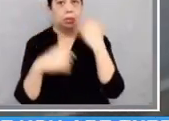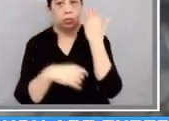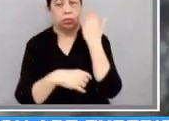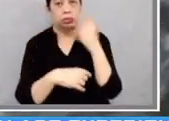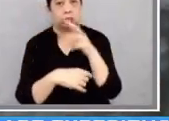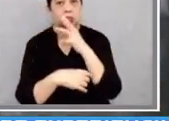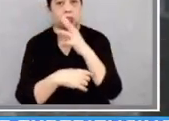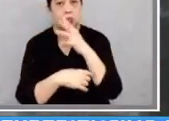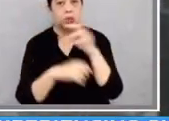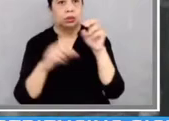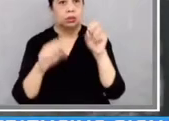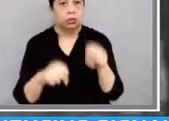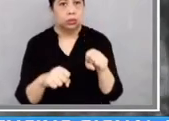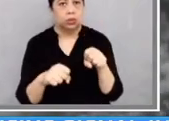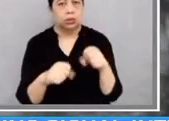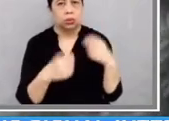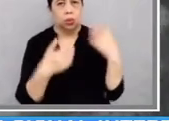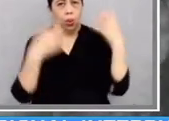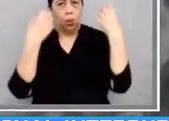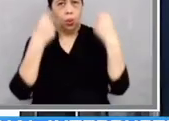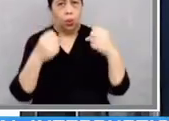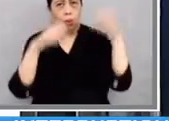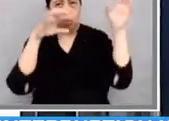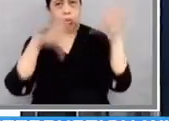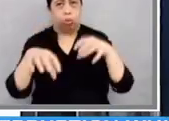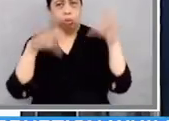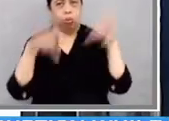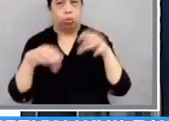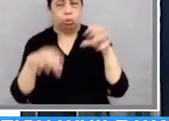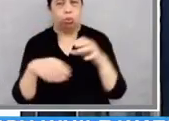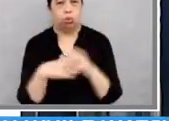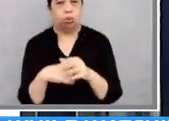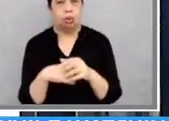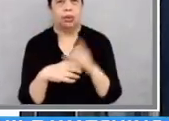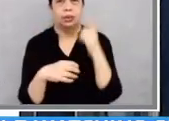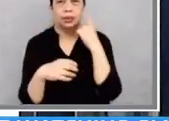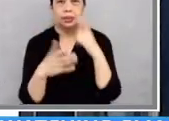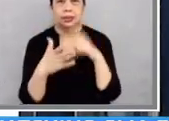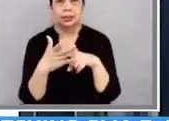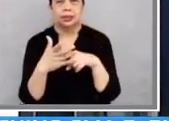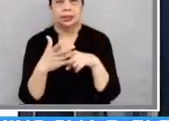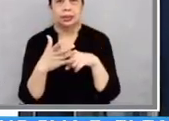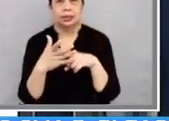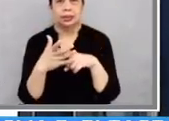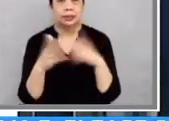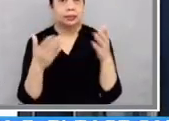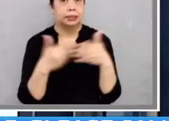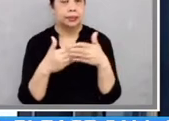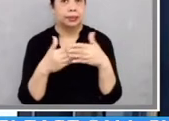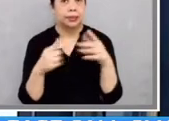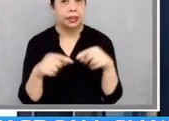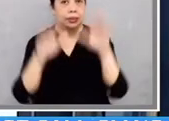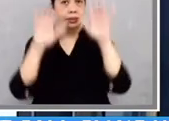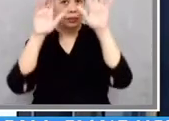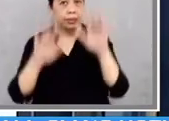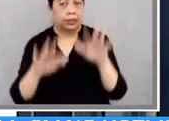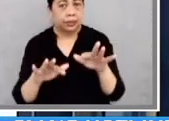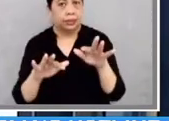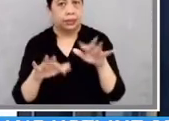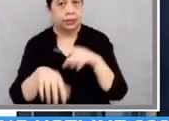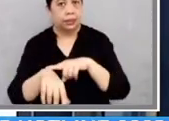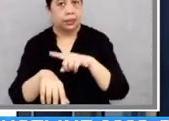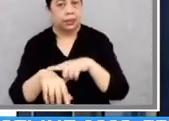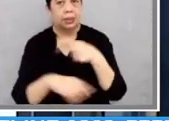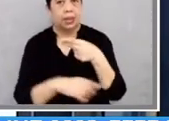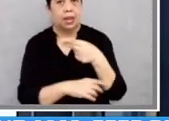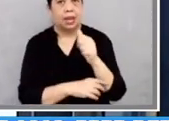posible raw ang malalakas sa pag-ulan ayon sa PAGASA. Kasi papasok na po tayo ng rainy season or yung habagat